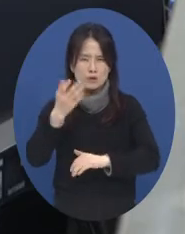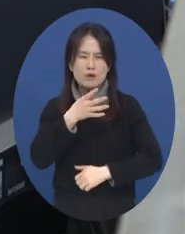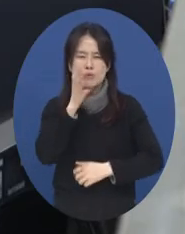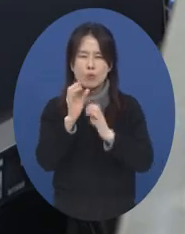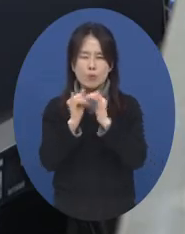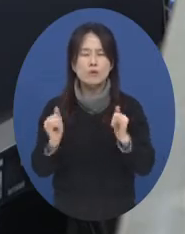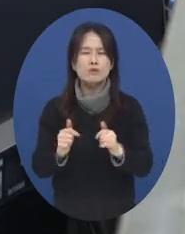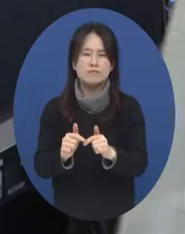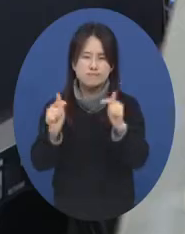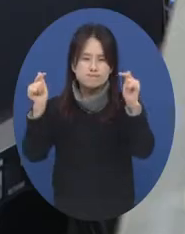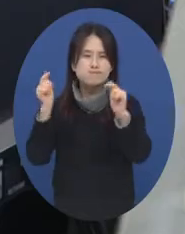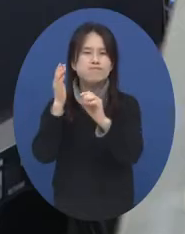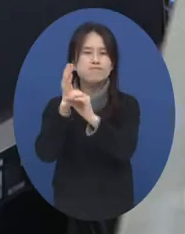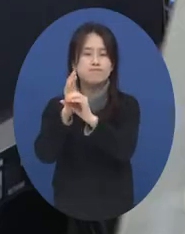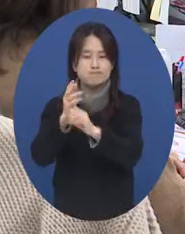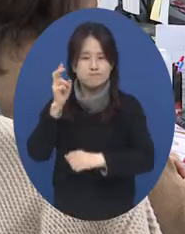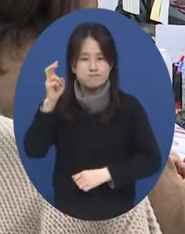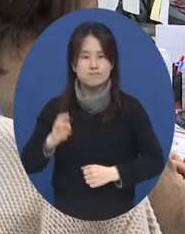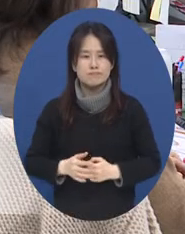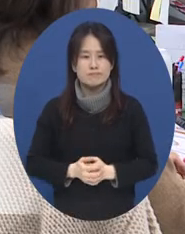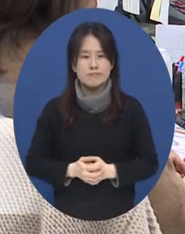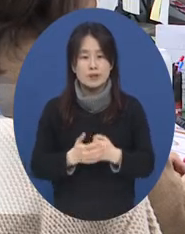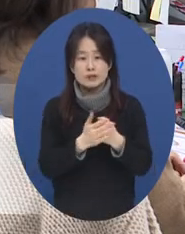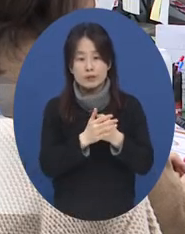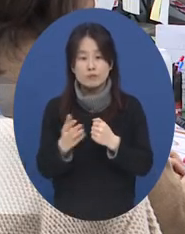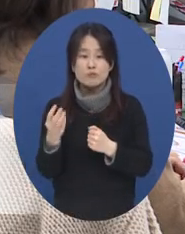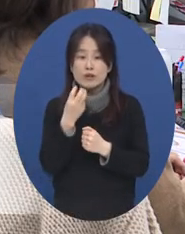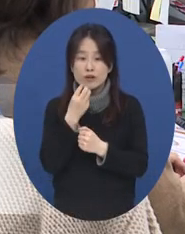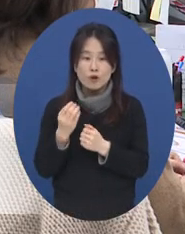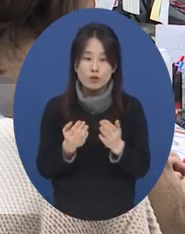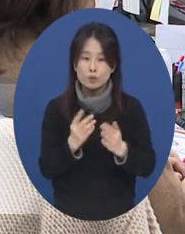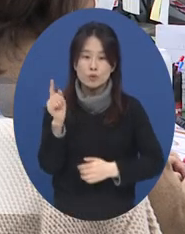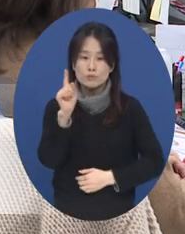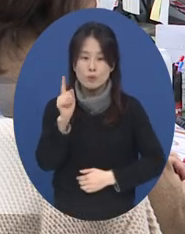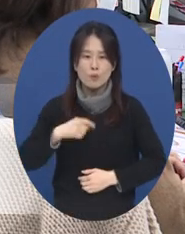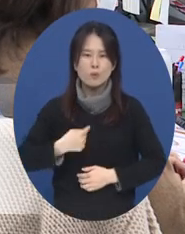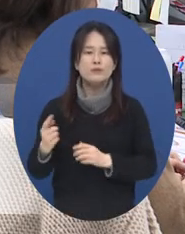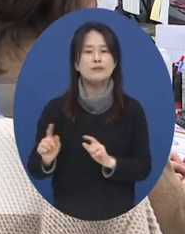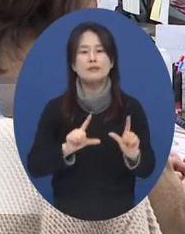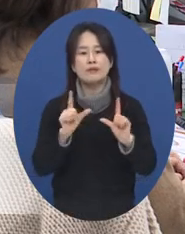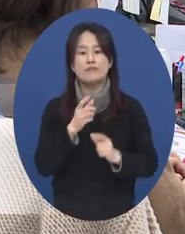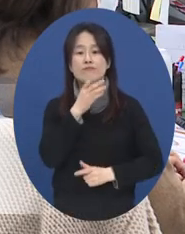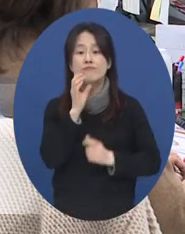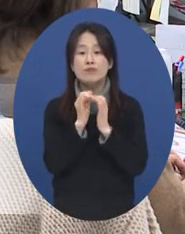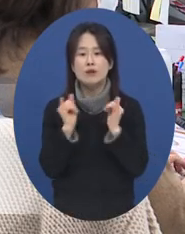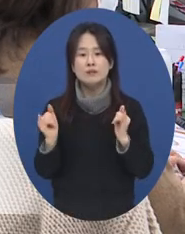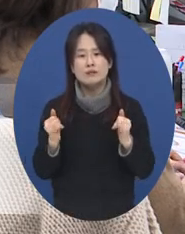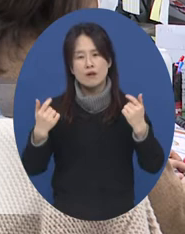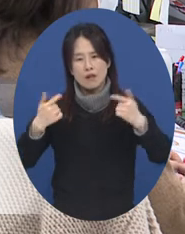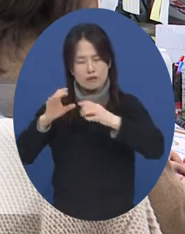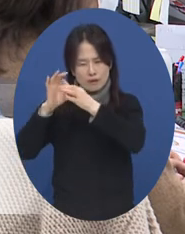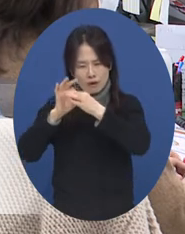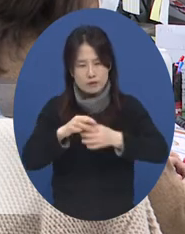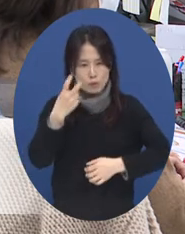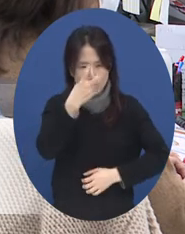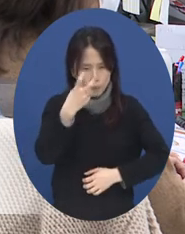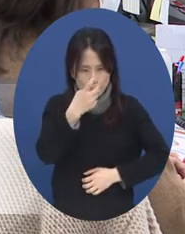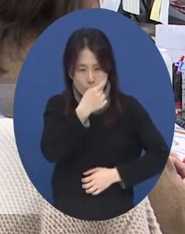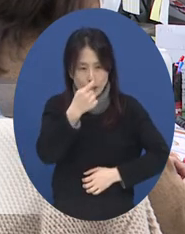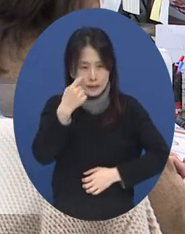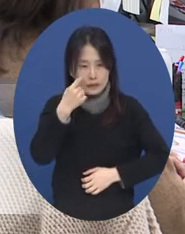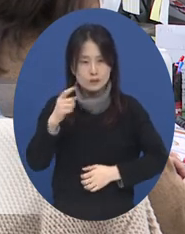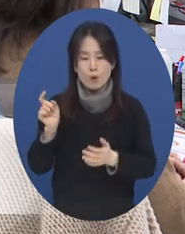진입이 예상됩니다 이에 따라 경기도는 홀로 사시는 어르신들의 상시 안전하 긴가